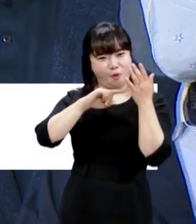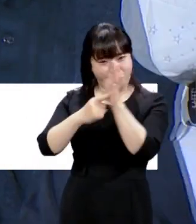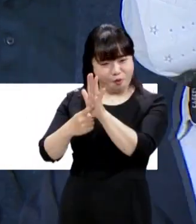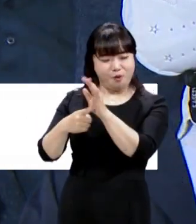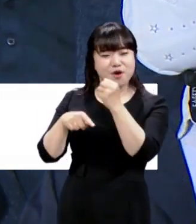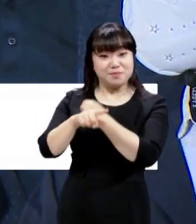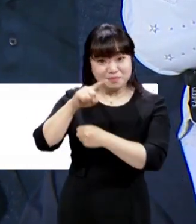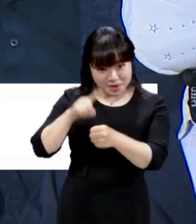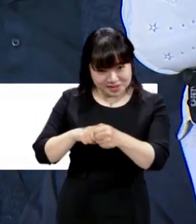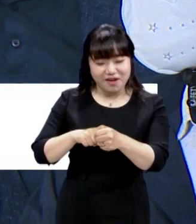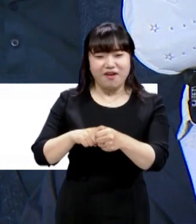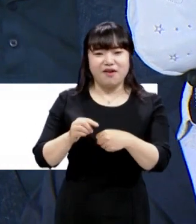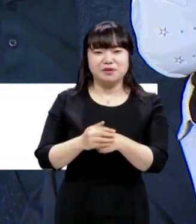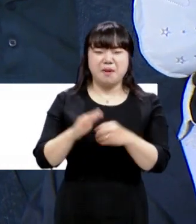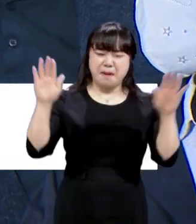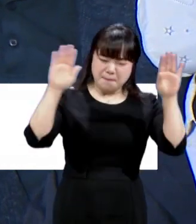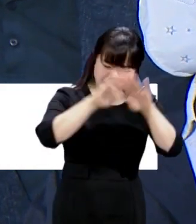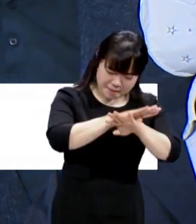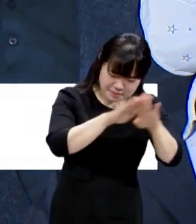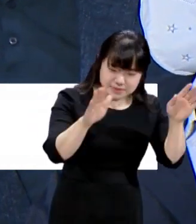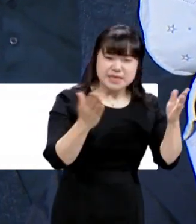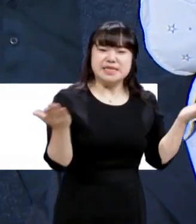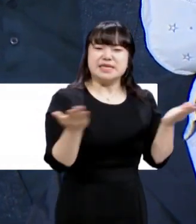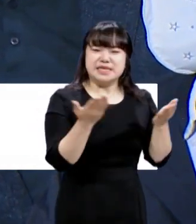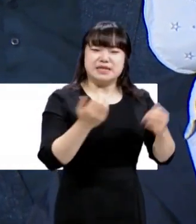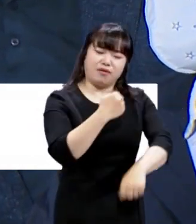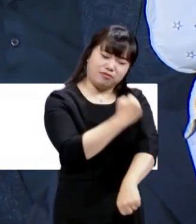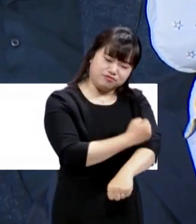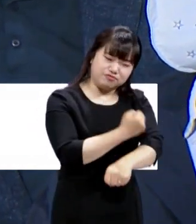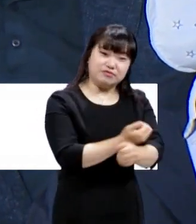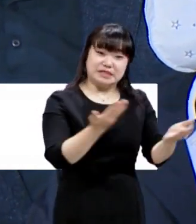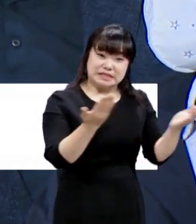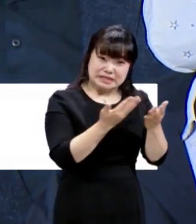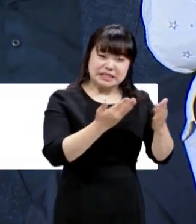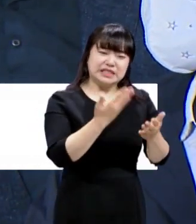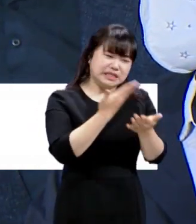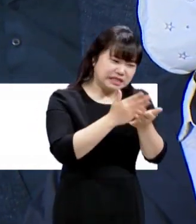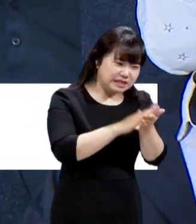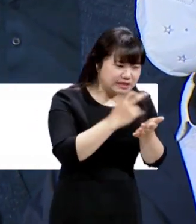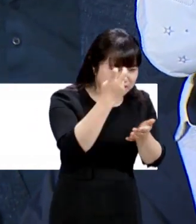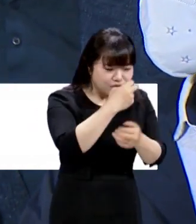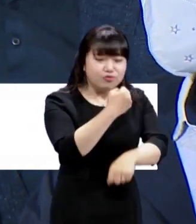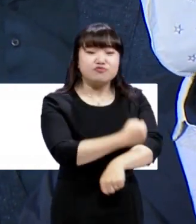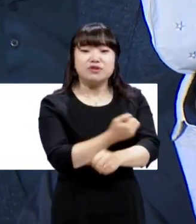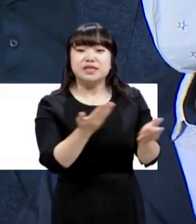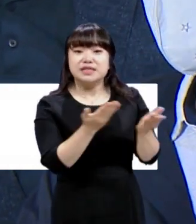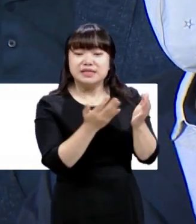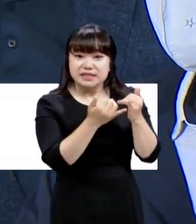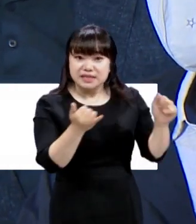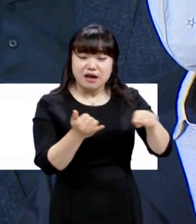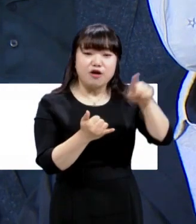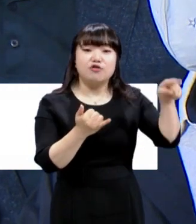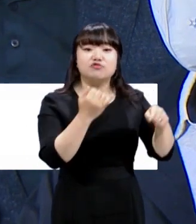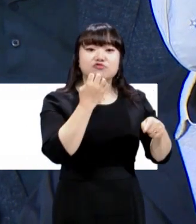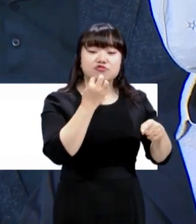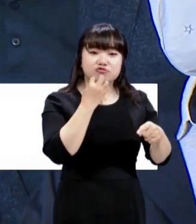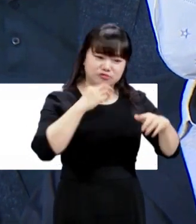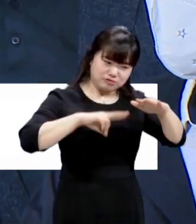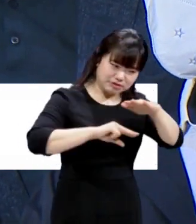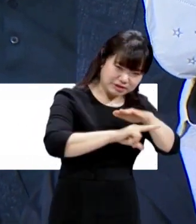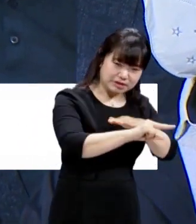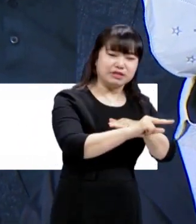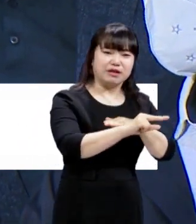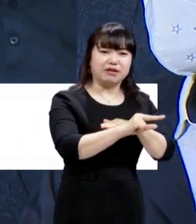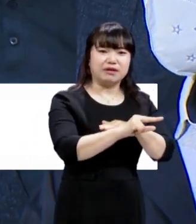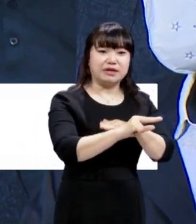있다 봅니다 5 밤을 세워서 이런 검수가 이건 전기 회전 우리 에 서울 보통 서